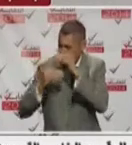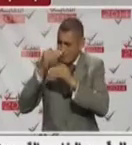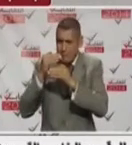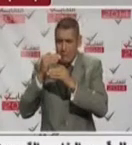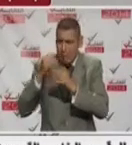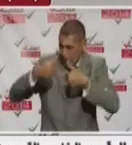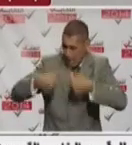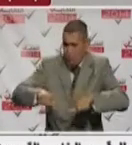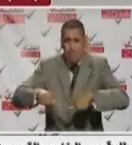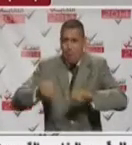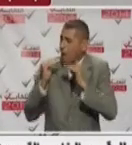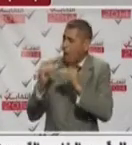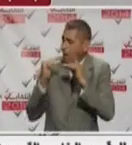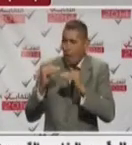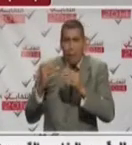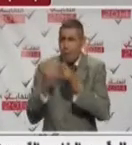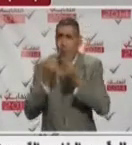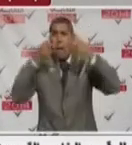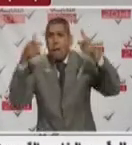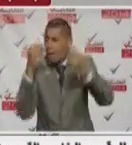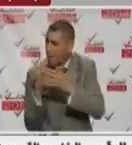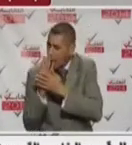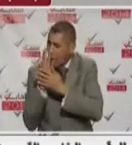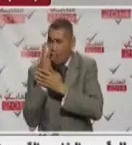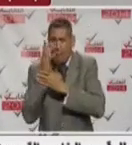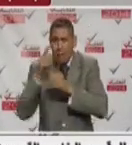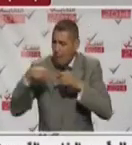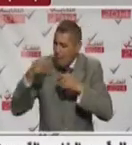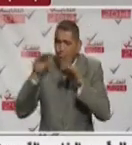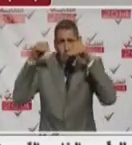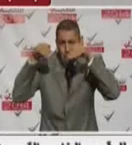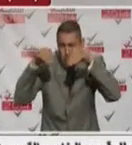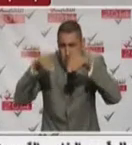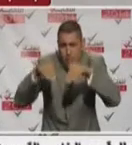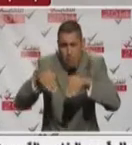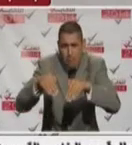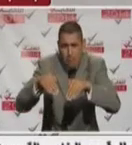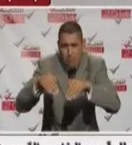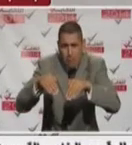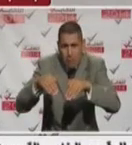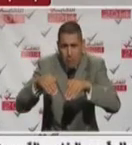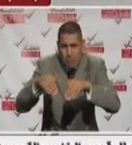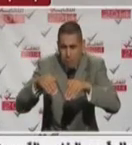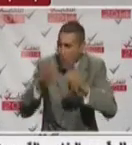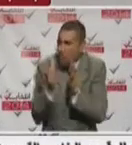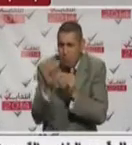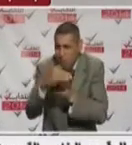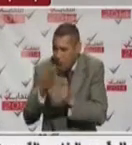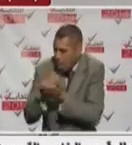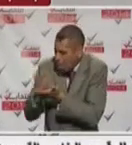منذ الستينات مرتبطة بالحلفة ومعمل الحلفاء الذي بدأت تشغل تضعف تشغيليته من اللي نقصوا له وحدات